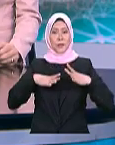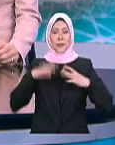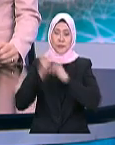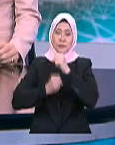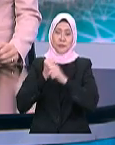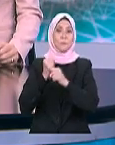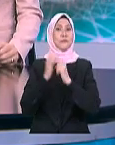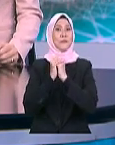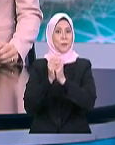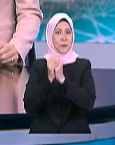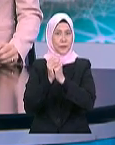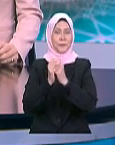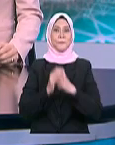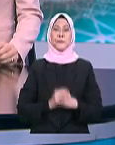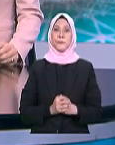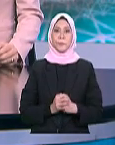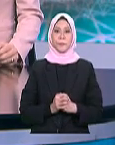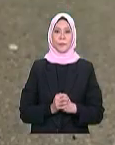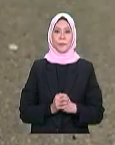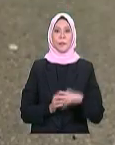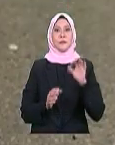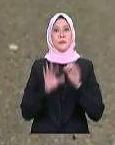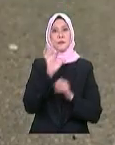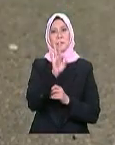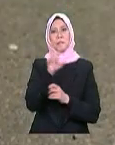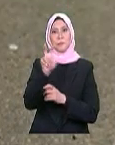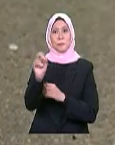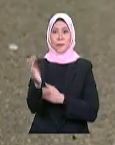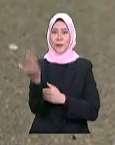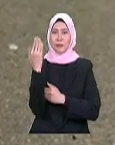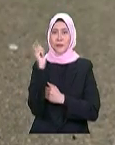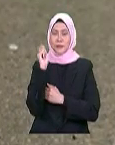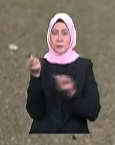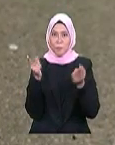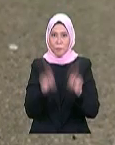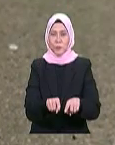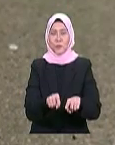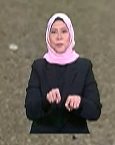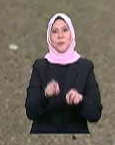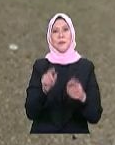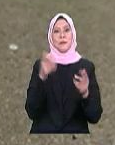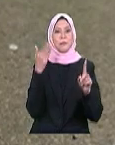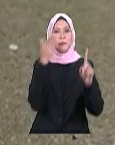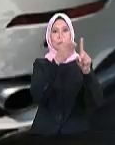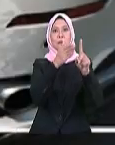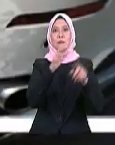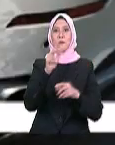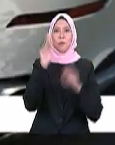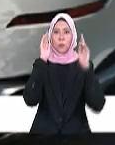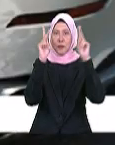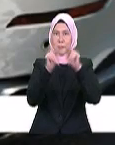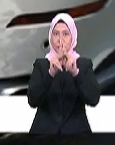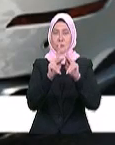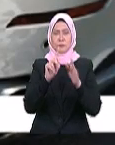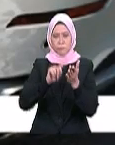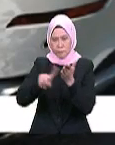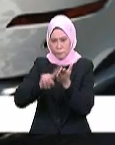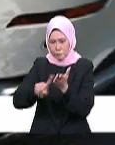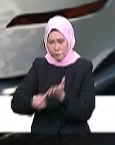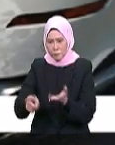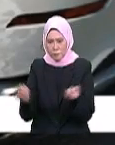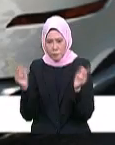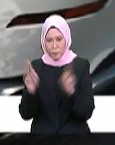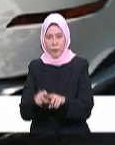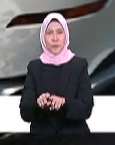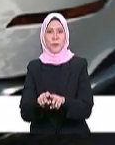tahun baharu Cina. Kejadian berlaku 9.30 pagi tadi di kilometer 40 arah Kuantan. Siasatan awal mendapati